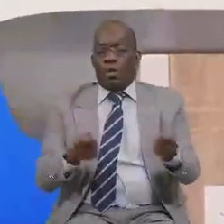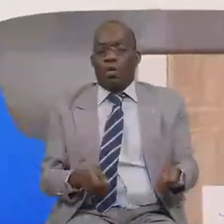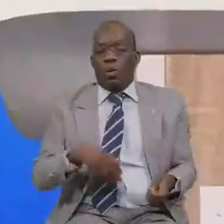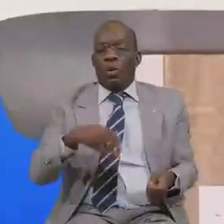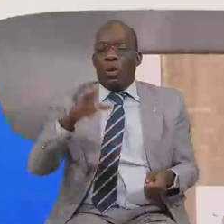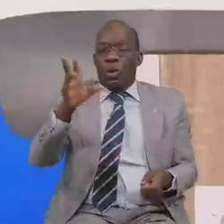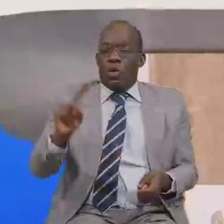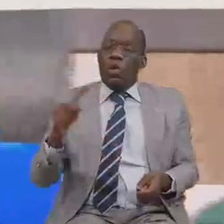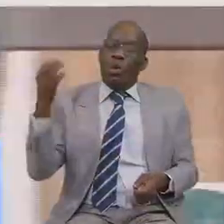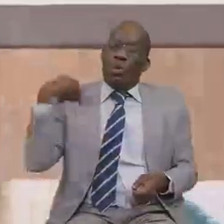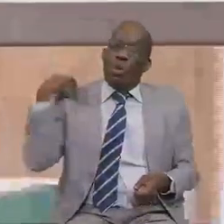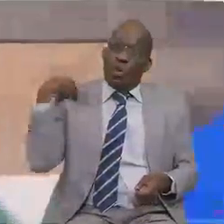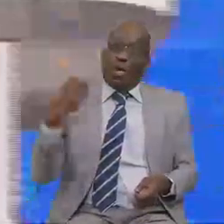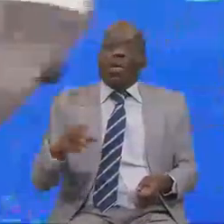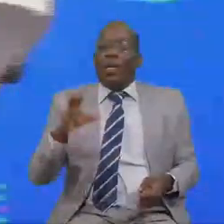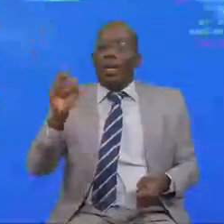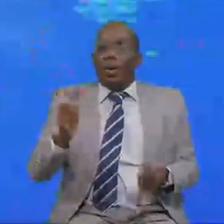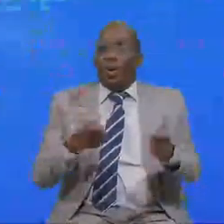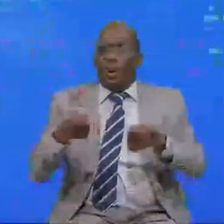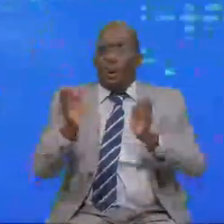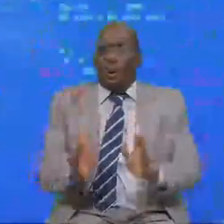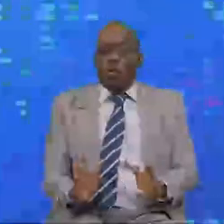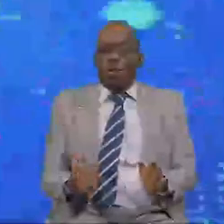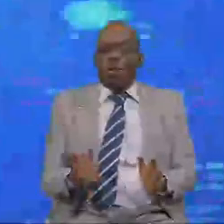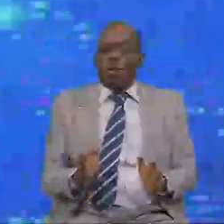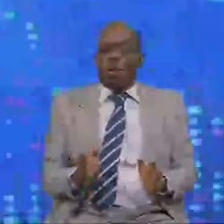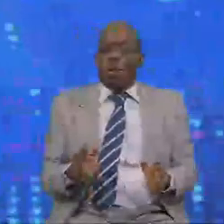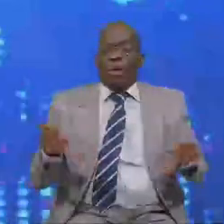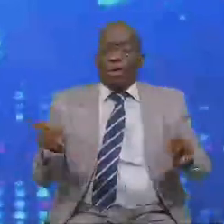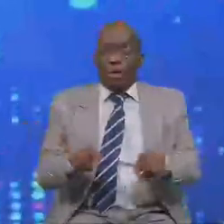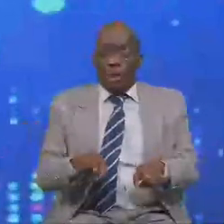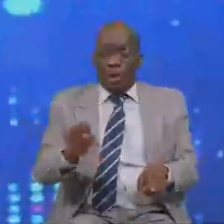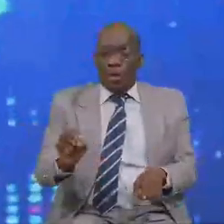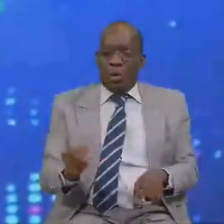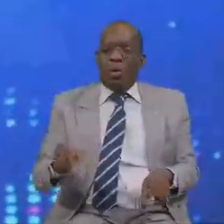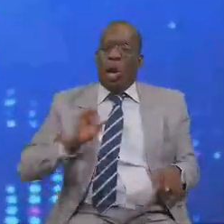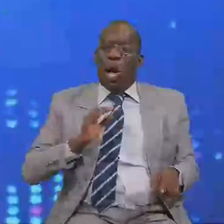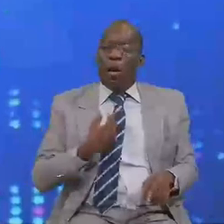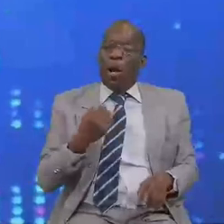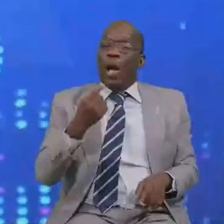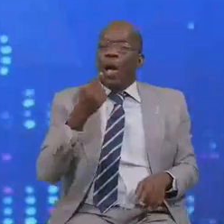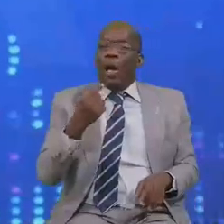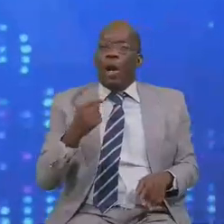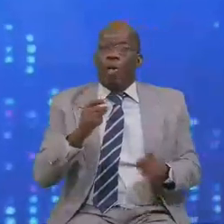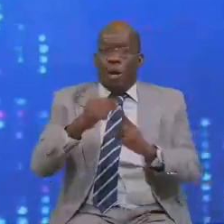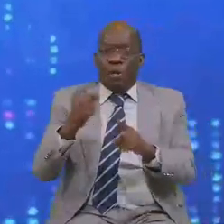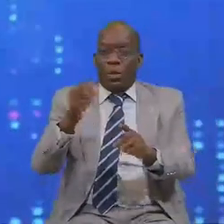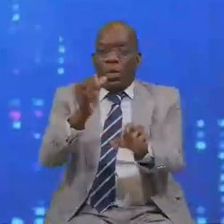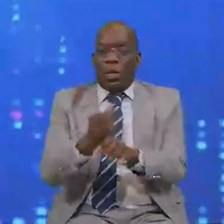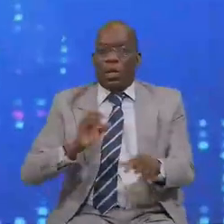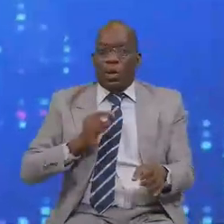de contrôleur, il n'y a pas de directeur. Nos langues nous ont causé des problèmes.